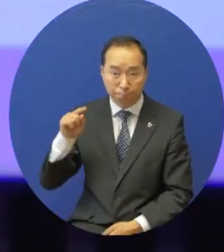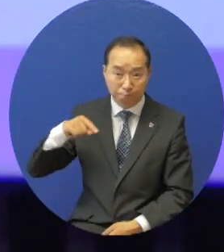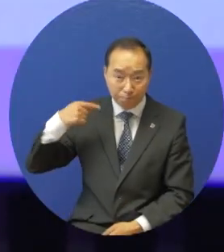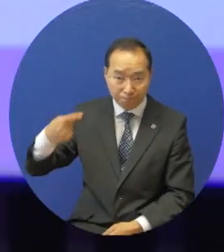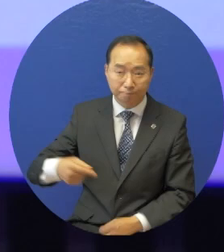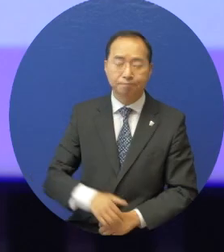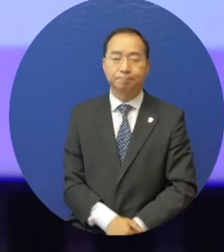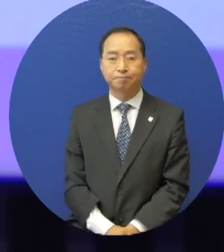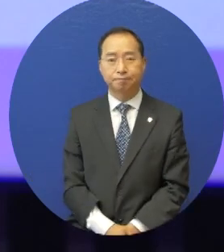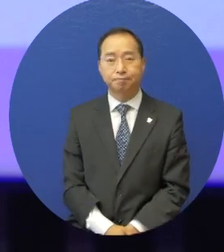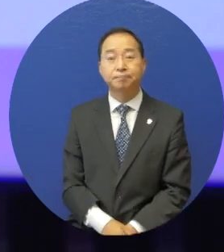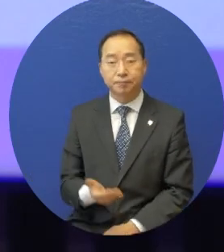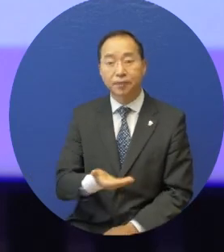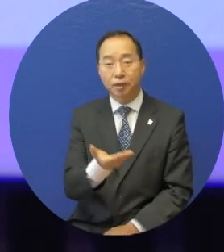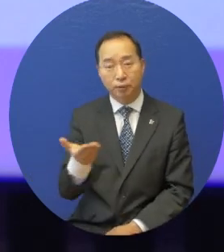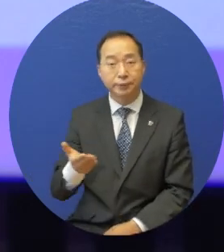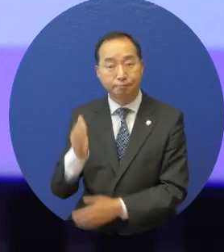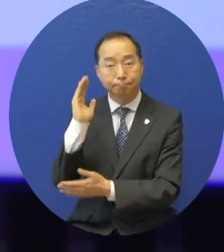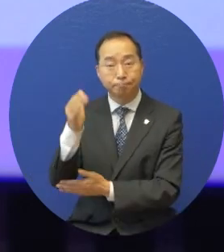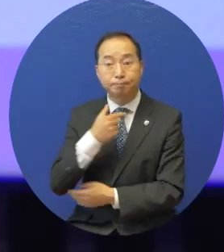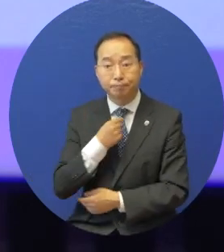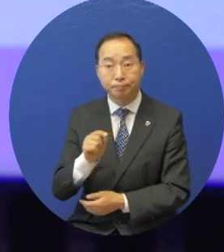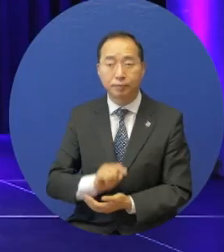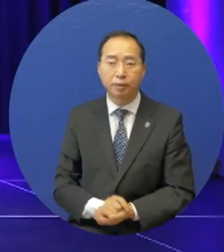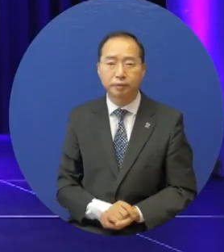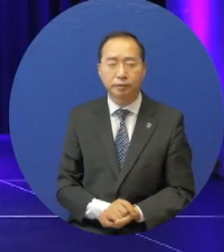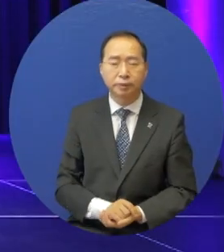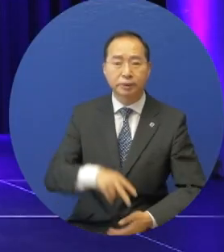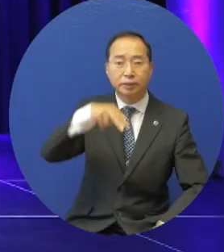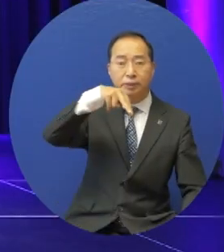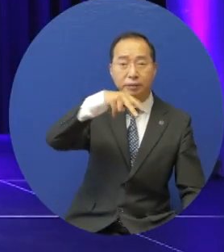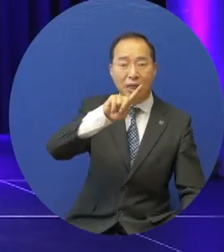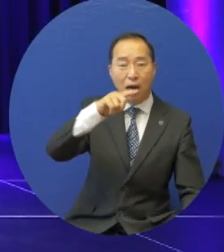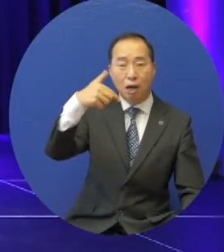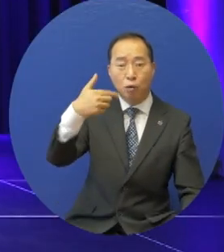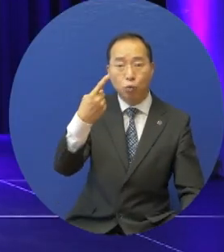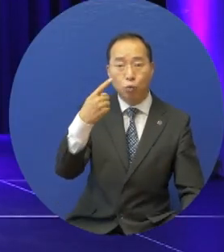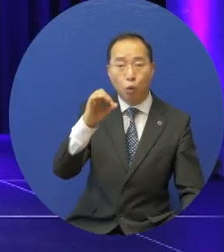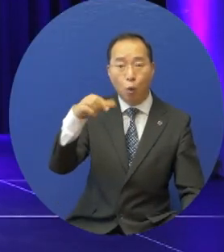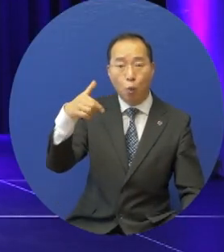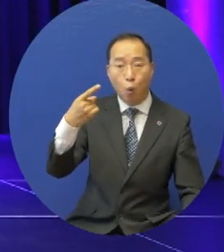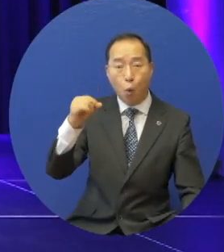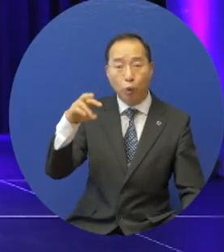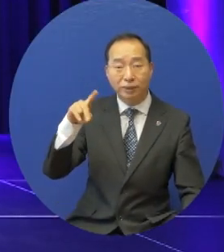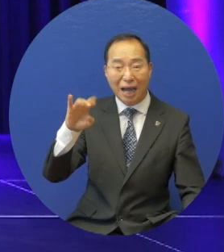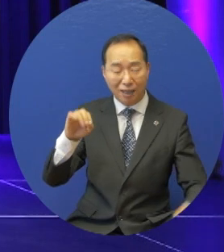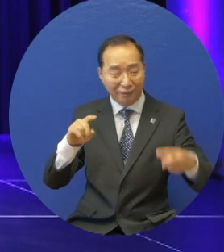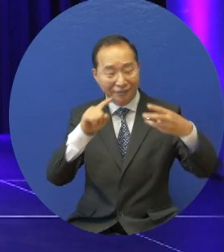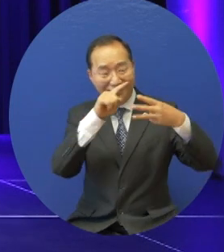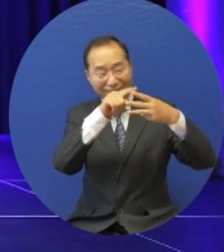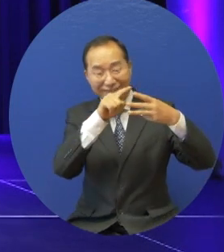그 다음에 여러분들과 이제 한번 소통해보고 싶은 것은 산업공상이라고 하는데요. 역시 이게